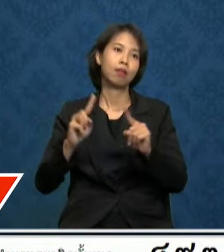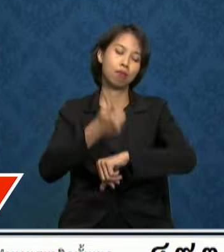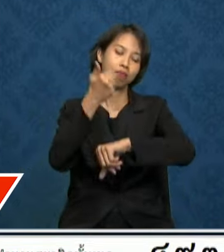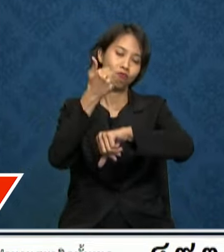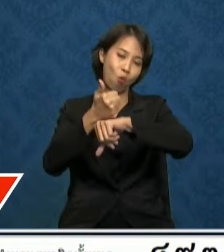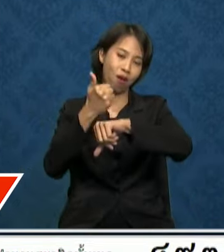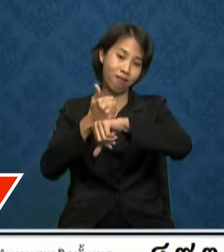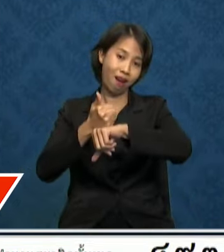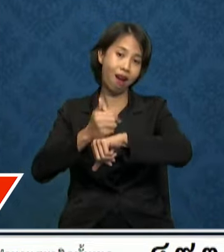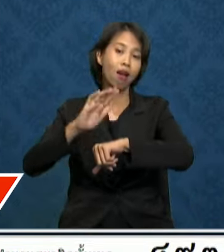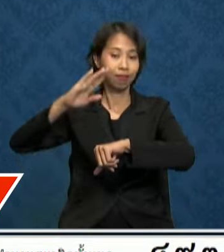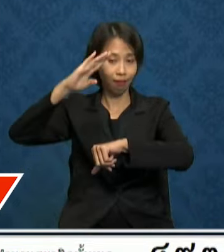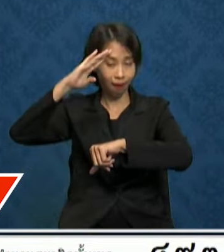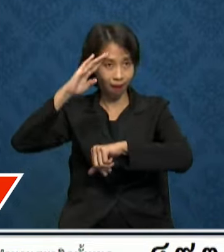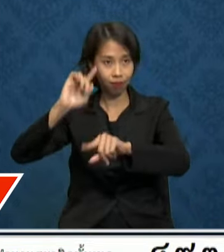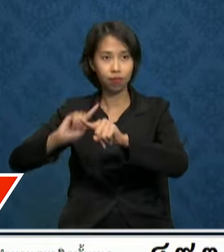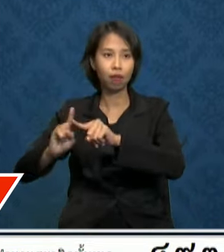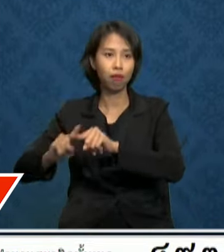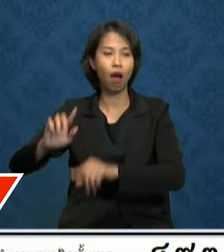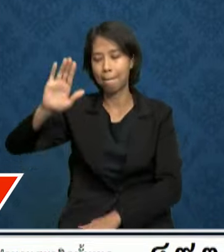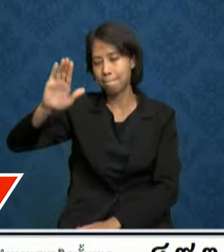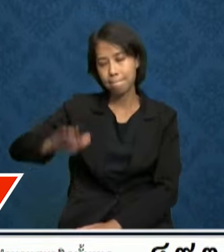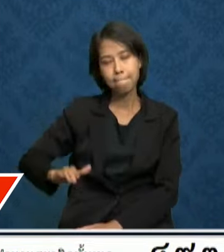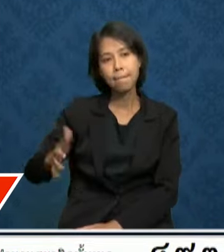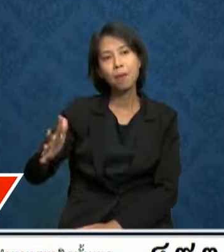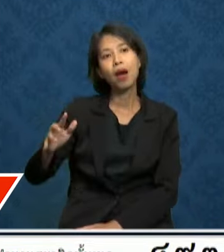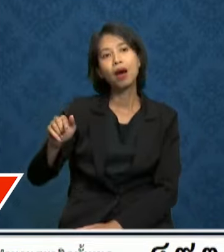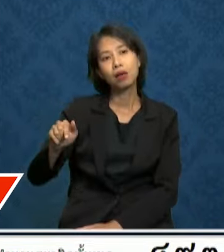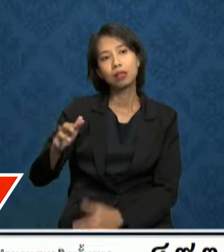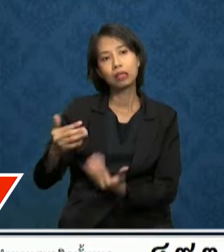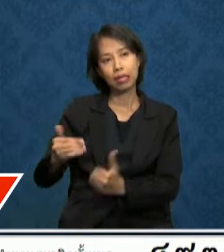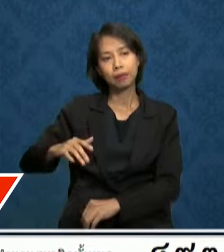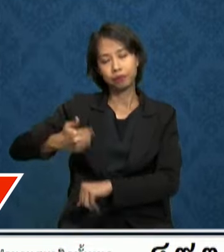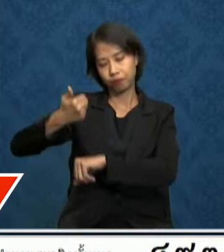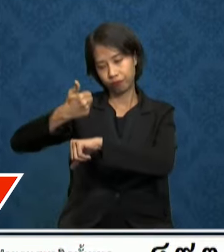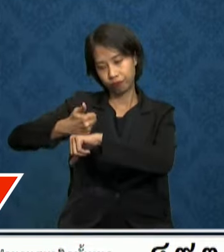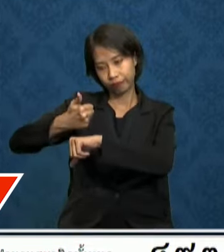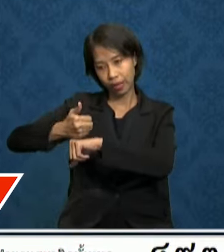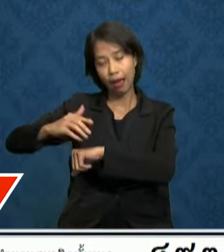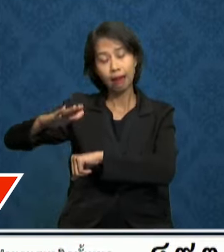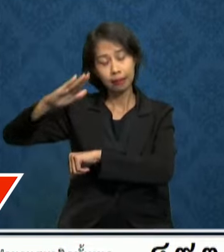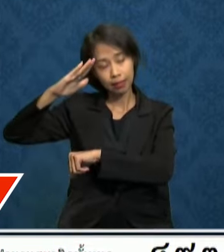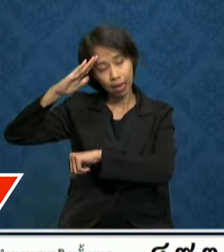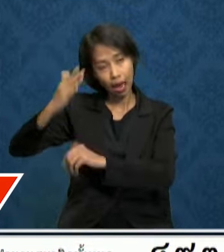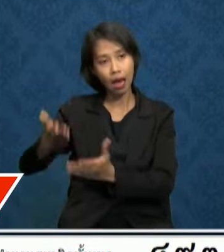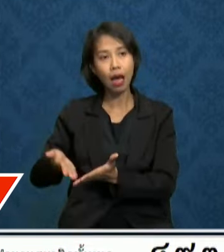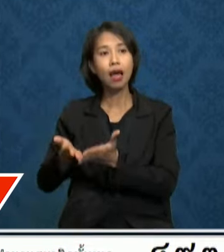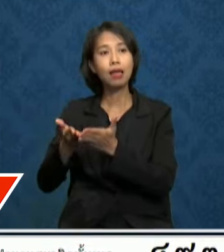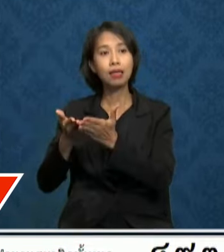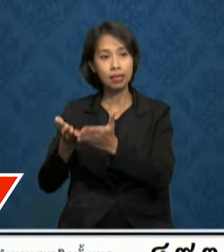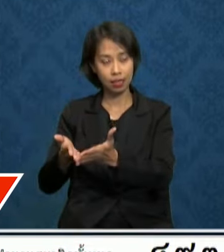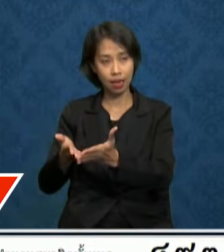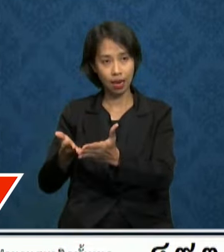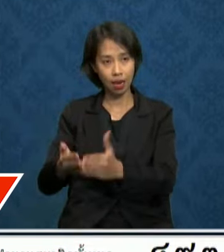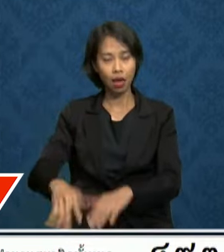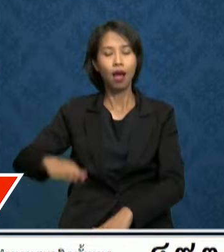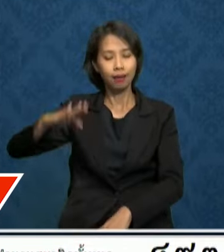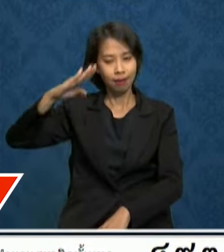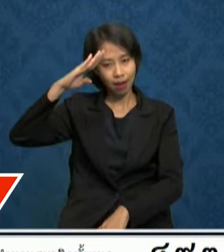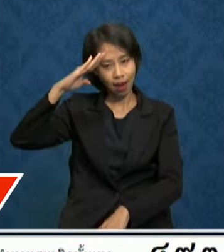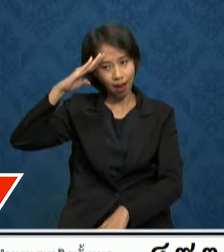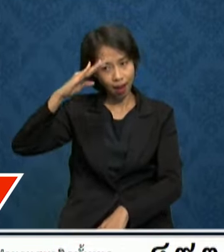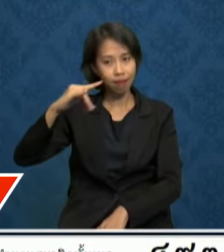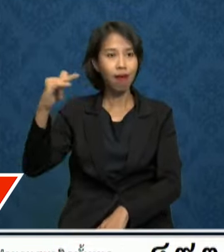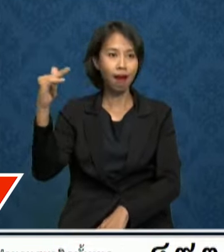แล้ว2อย่างแรกก็ต้องขอขอบคุณท่านพลเรือเอกอดุงผู้บัญชาการฐานเรือกับท่านพลอากาศเอกพันภักดีผู้บัญชาการกองทัพอากาศนะครับ